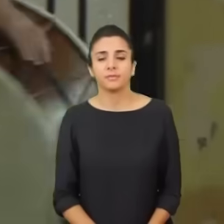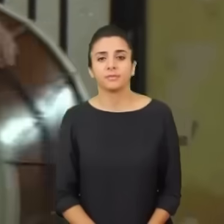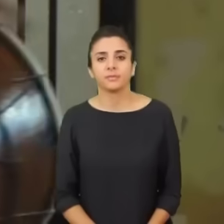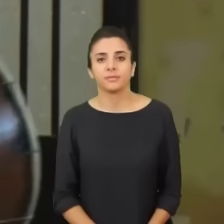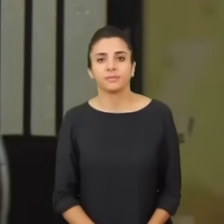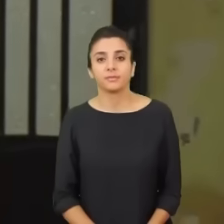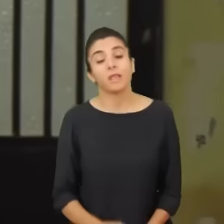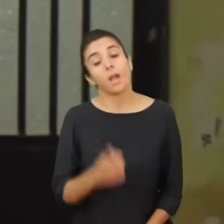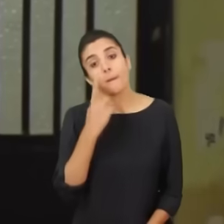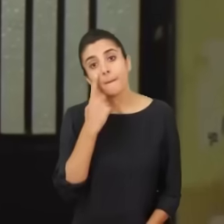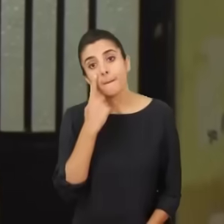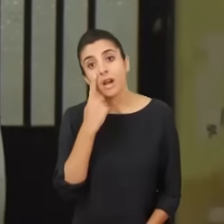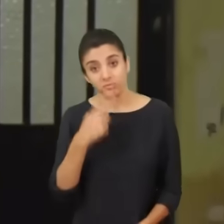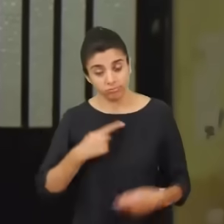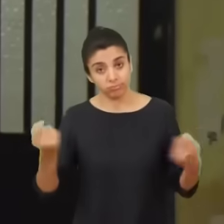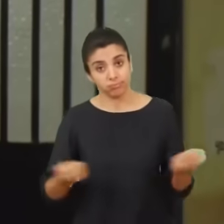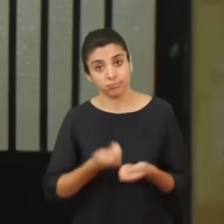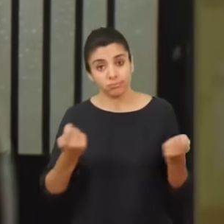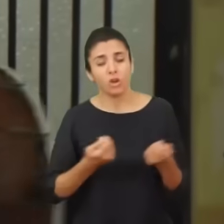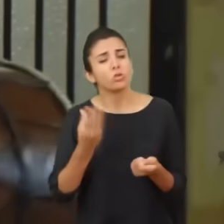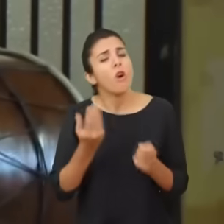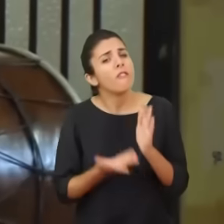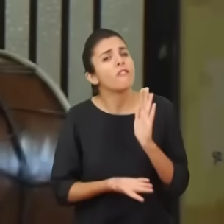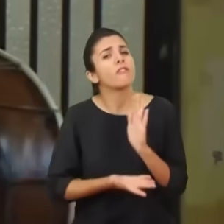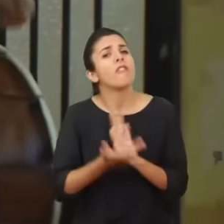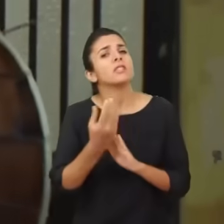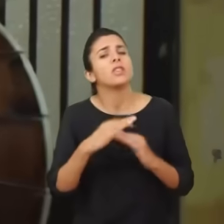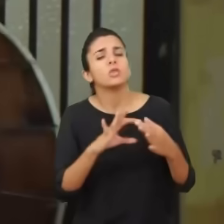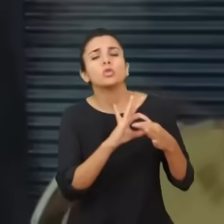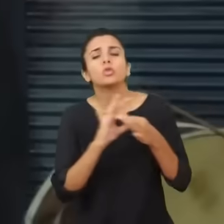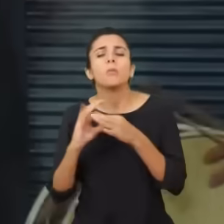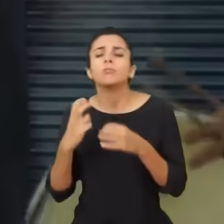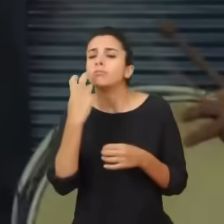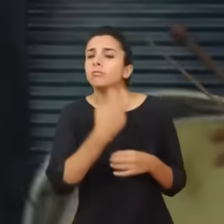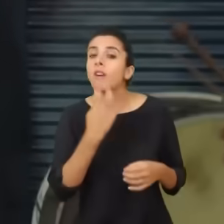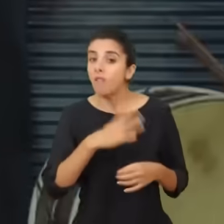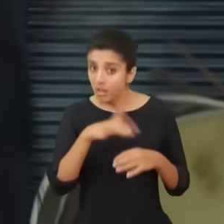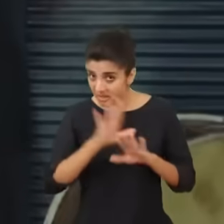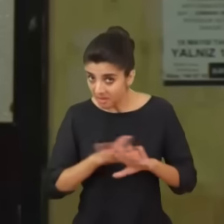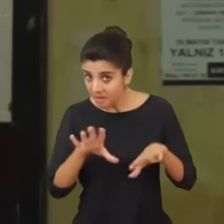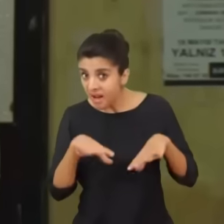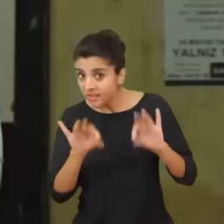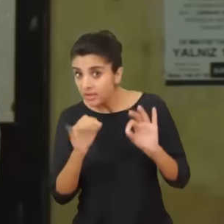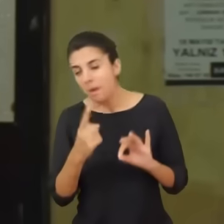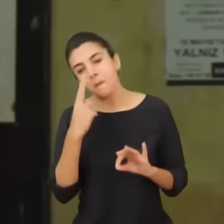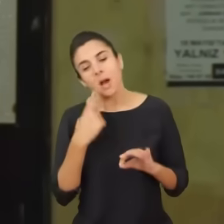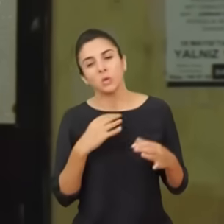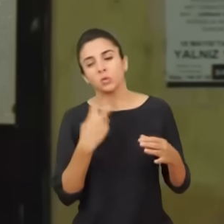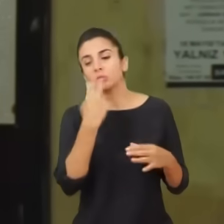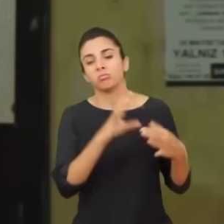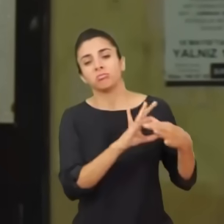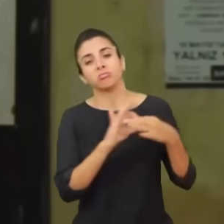ver. Şimdi bak. Çalacağım, bir sürü de mani satacağım. Hadi. Tamam mı? Hadi bak. Hazır mısın? Hazırız. Bakın nasıl mani